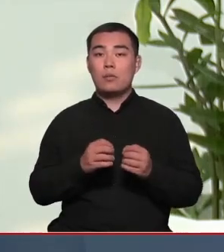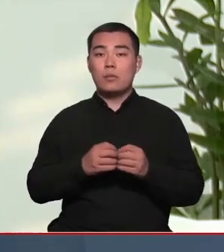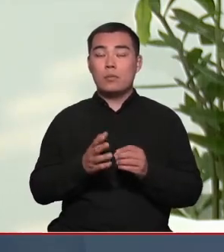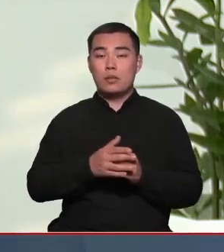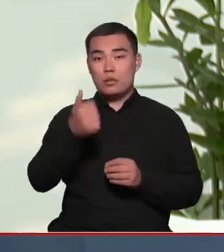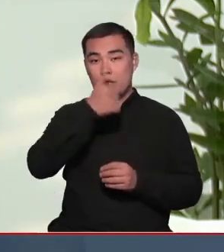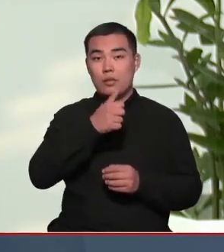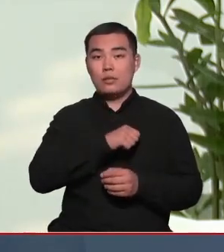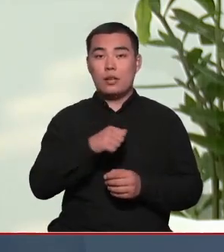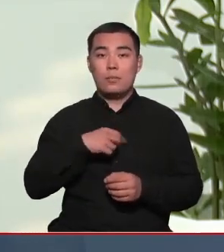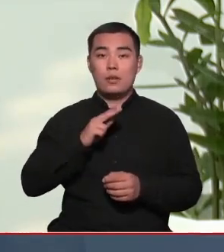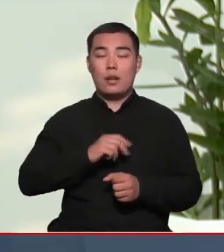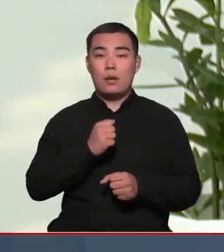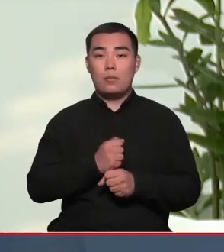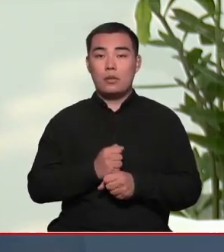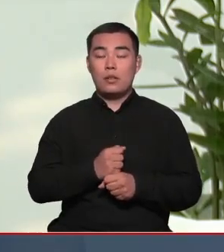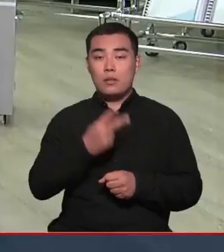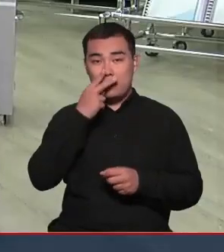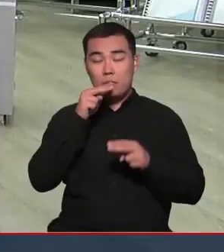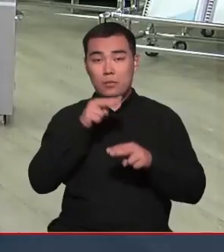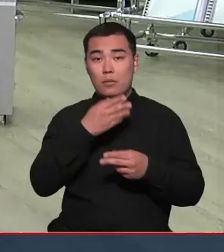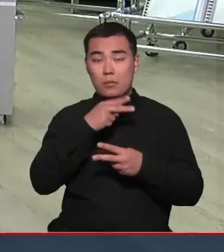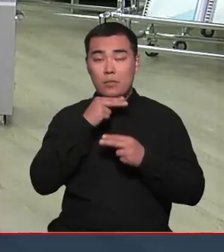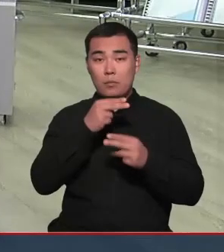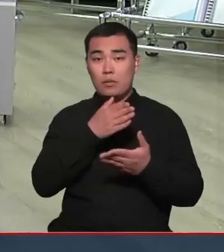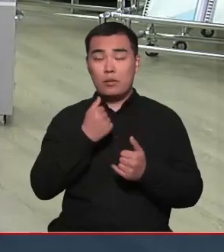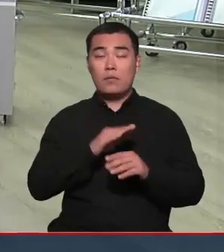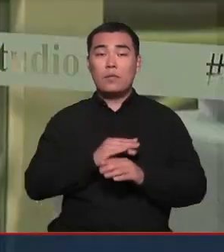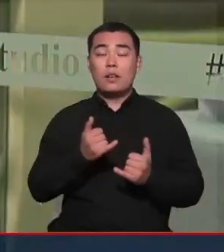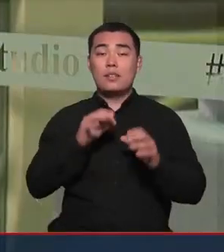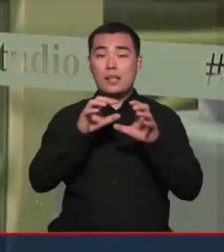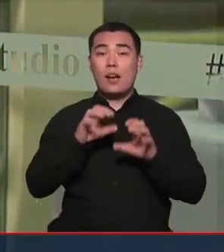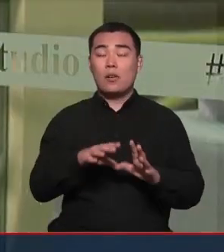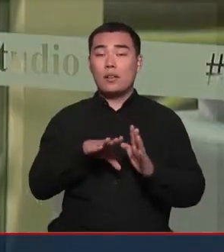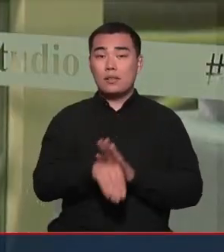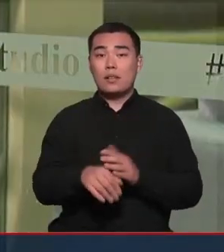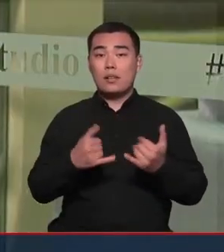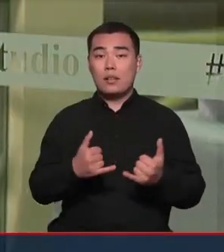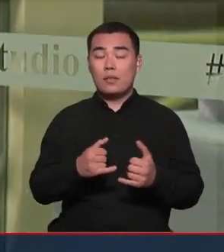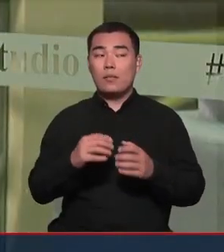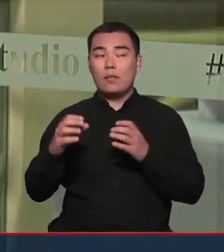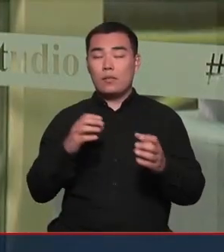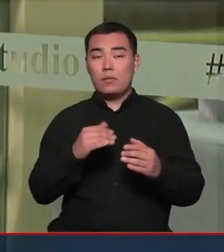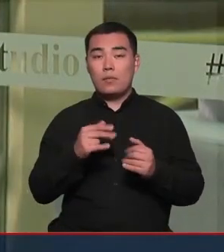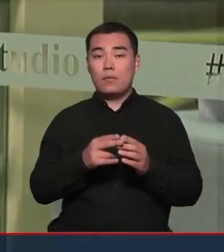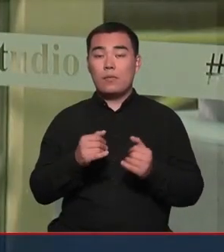Сонда сіздер олардың жұмысын бақыламайсыздар ма? Заң бойынша біз олардың